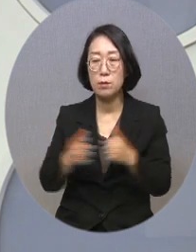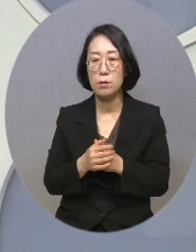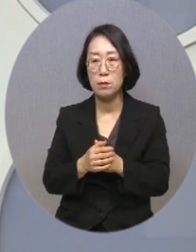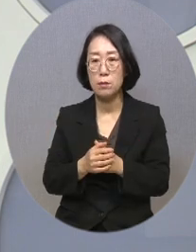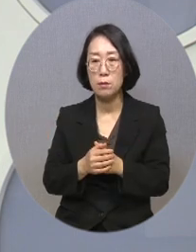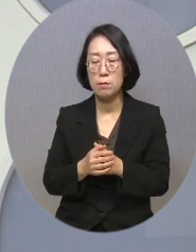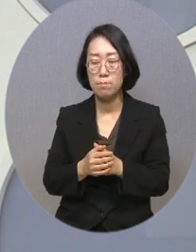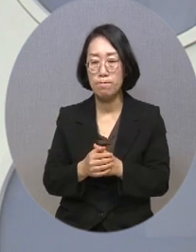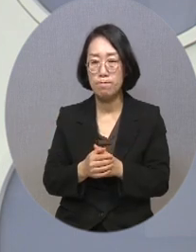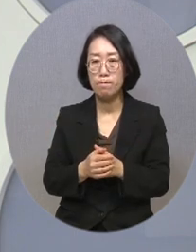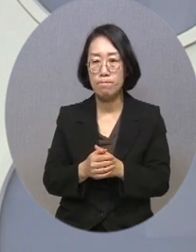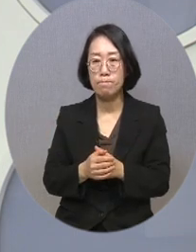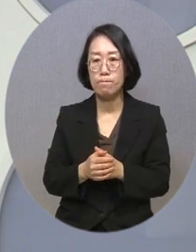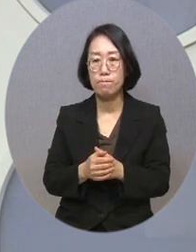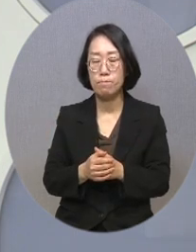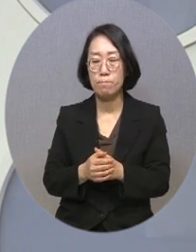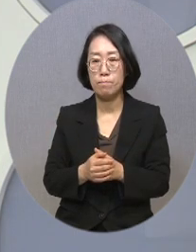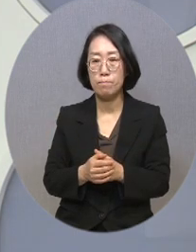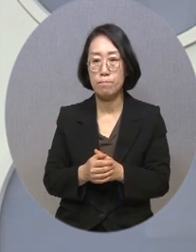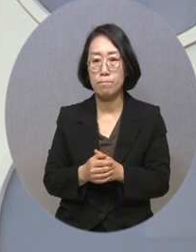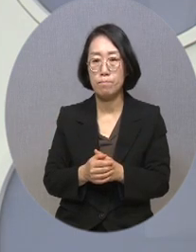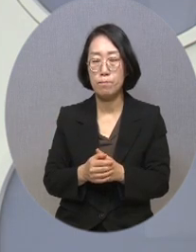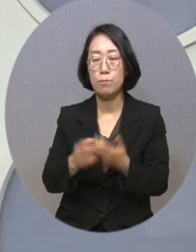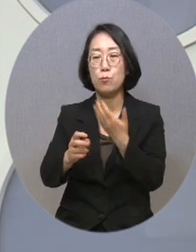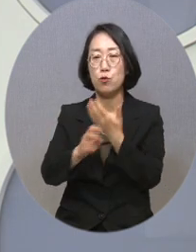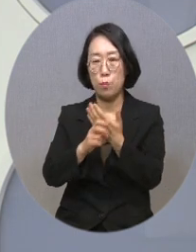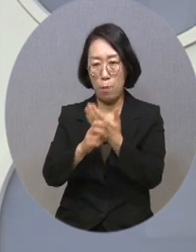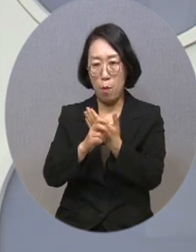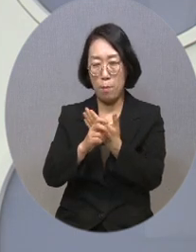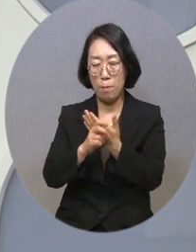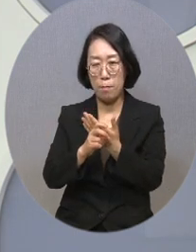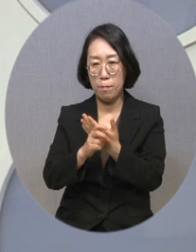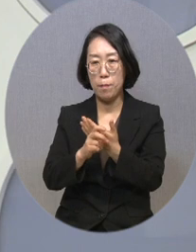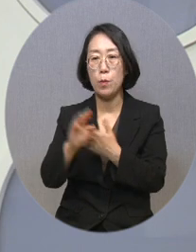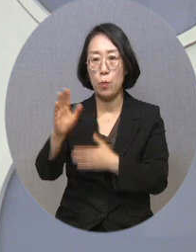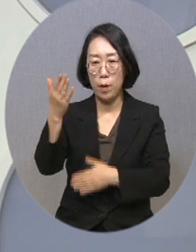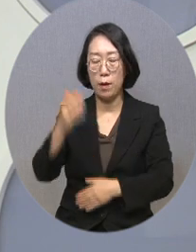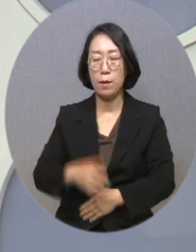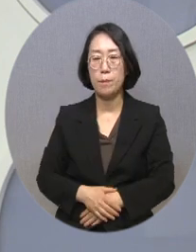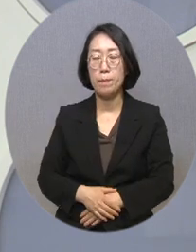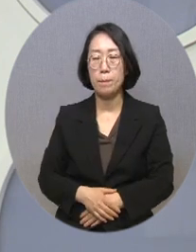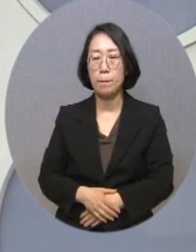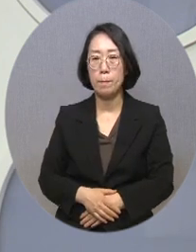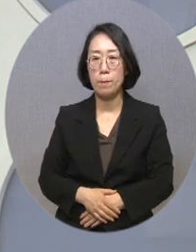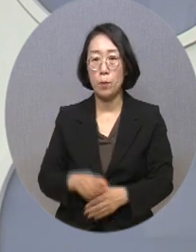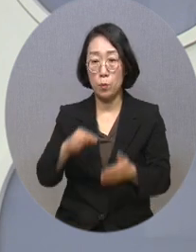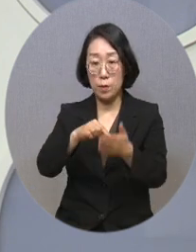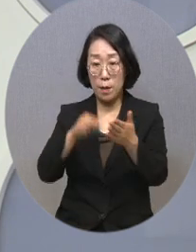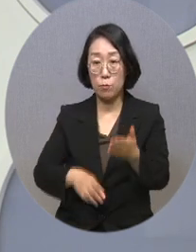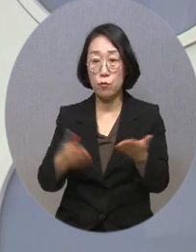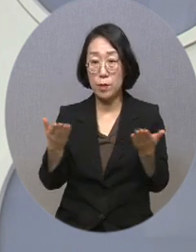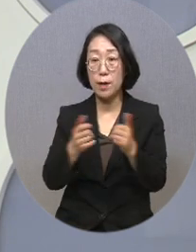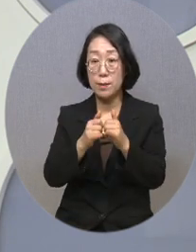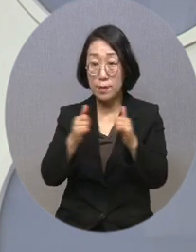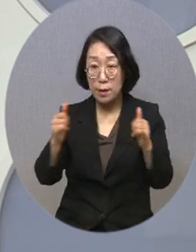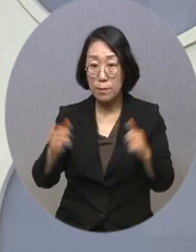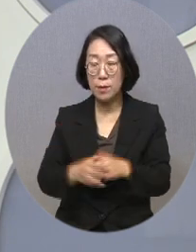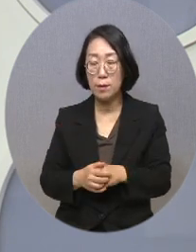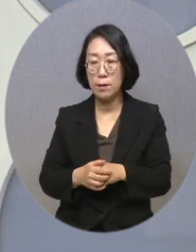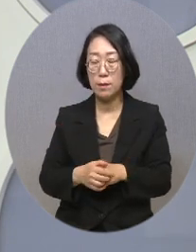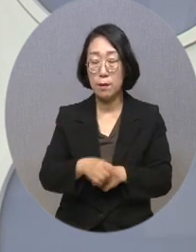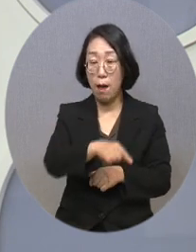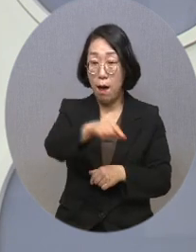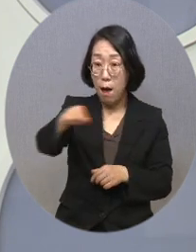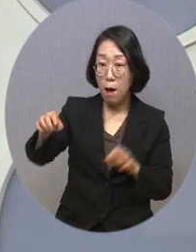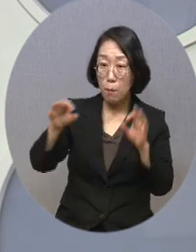있는 이런 것들이 됐고 또 하나는 그럼으로 인해서 이제는 우리 세무사들이 국민적인 그런 신뢰를 얻을